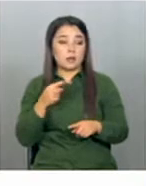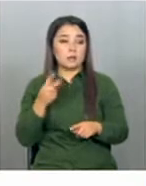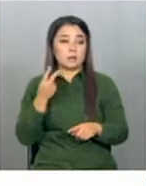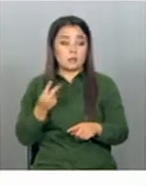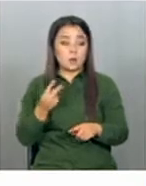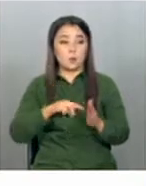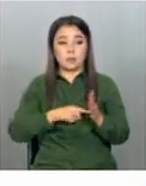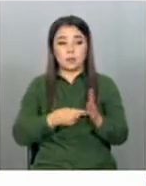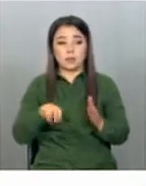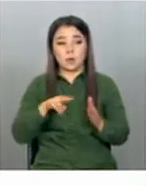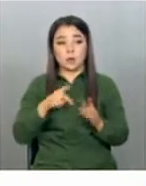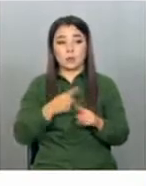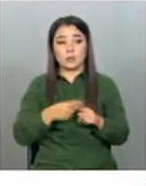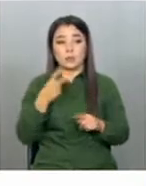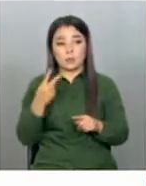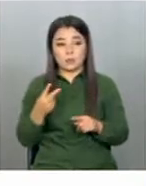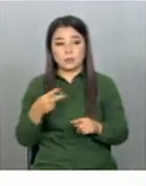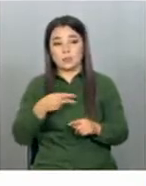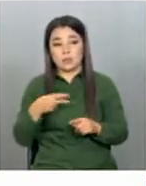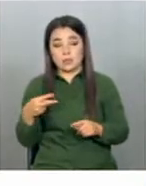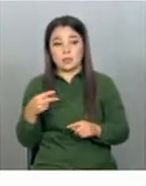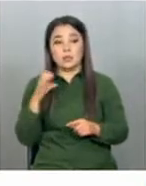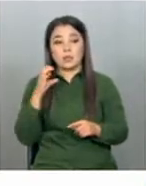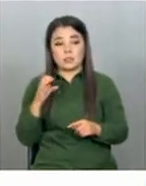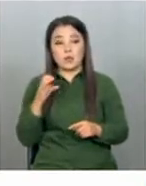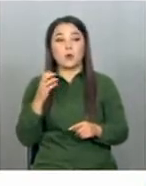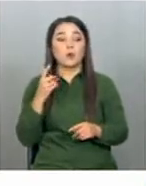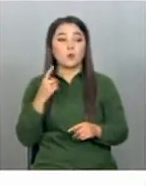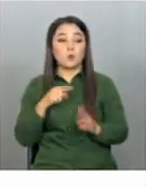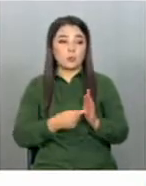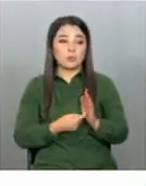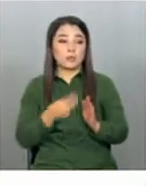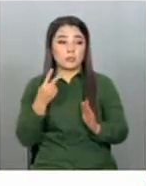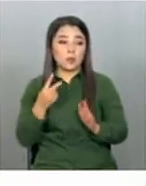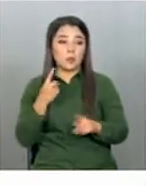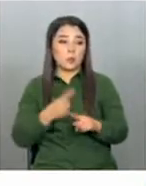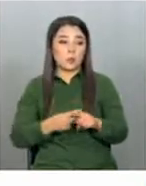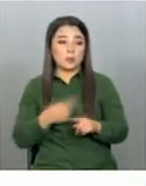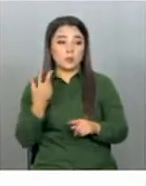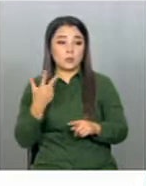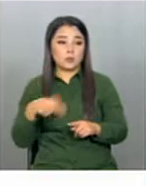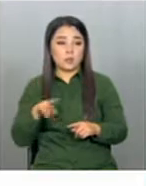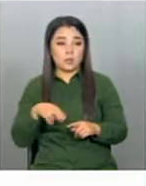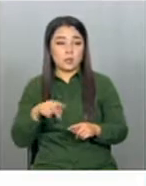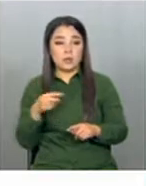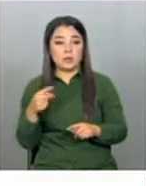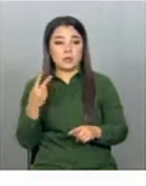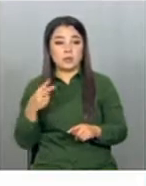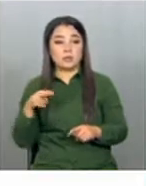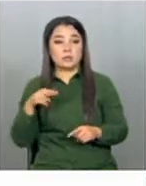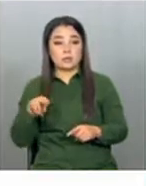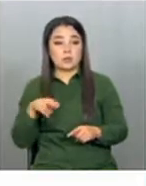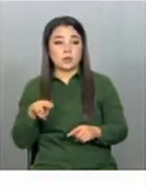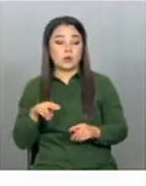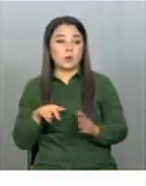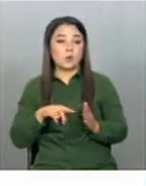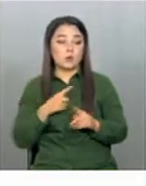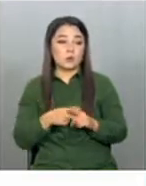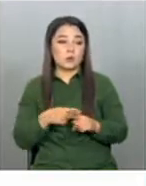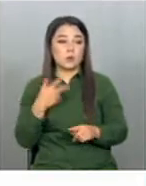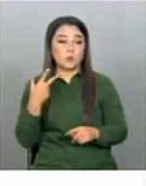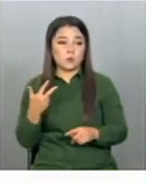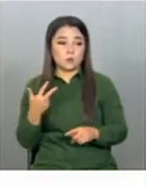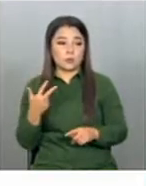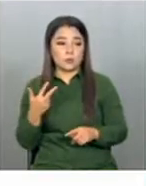2 көбейту d қосылған 2 тең c көбейтілген 2 қосылған 3d азайту 2 көбейтілген d